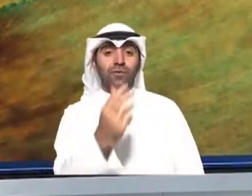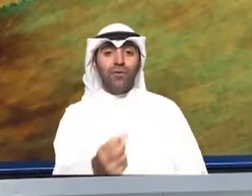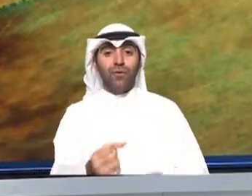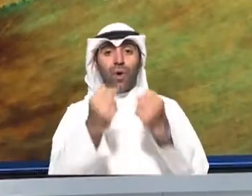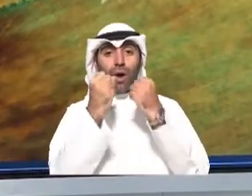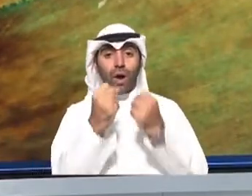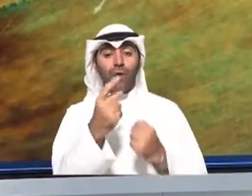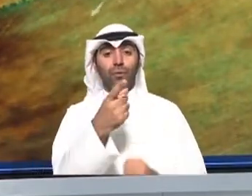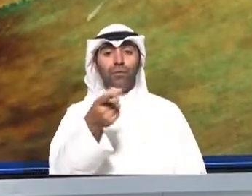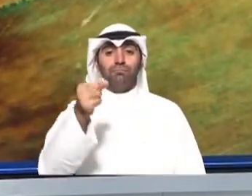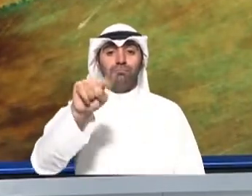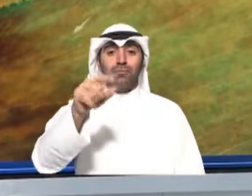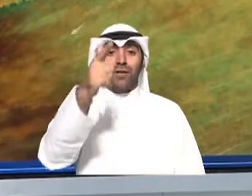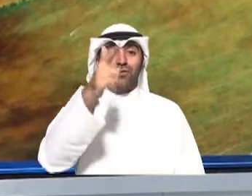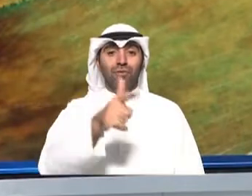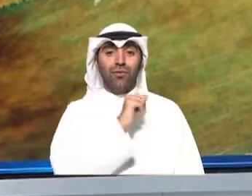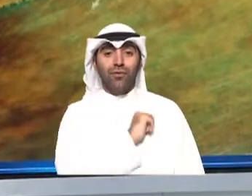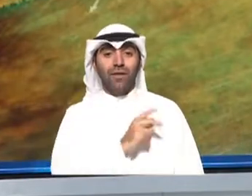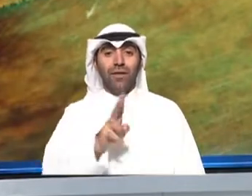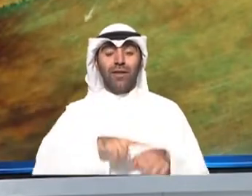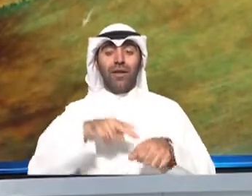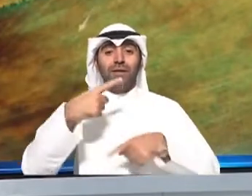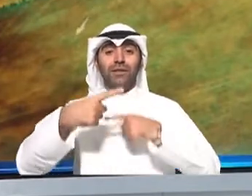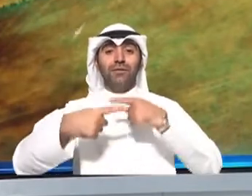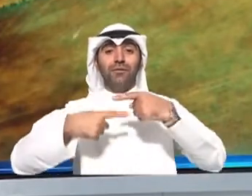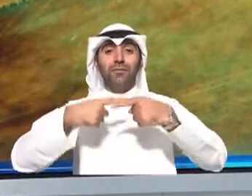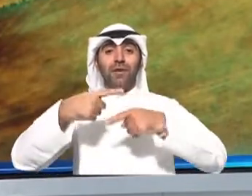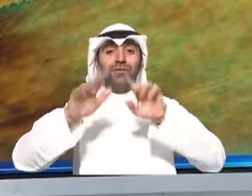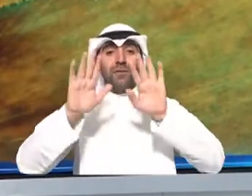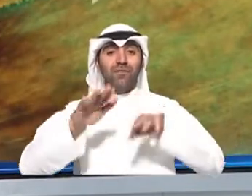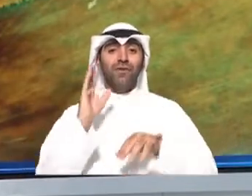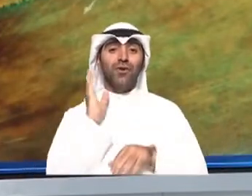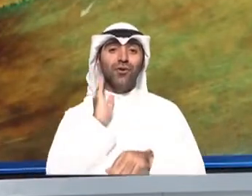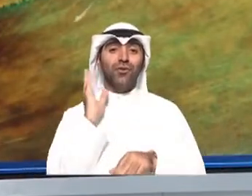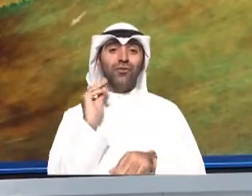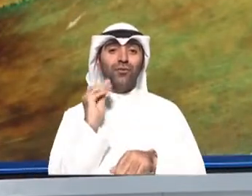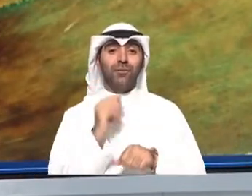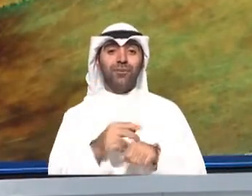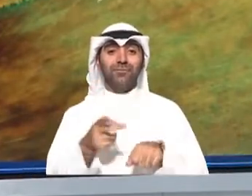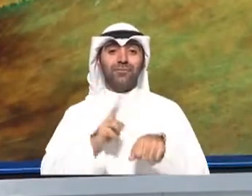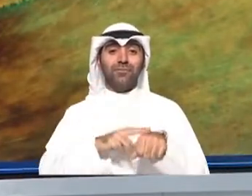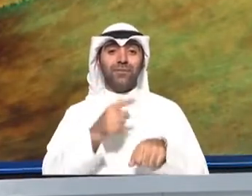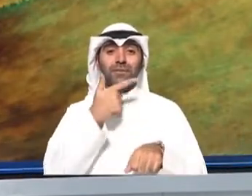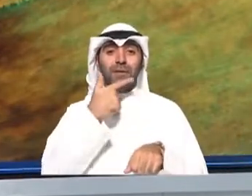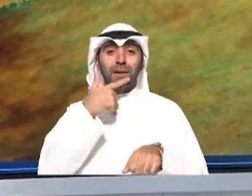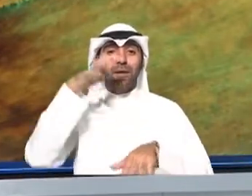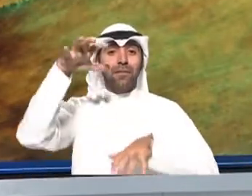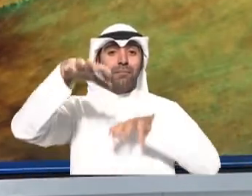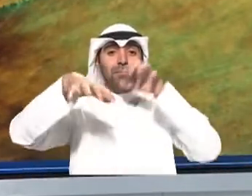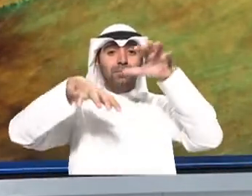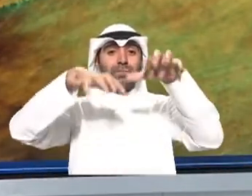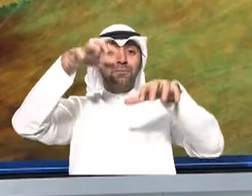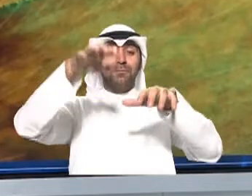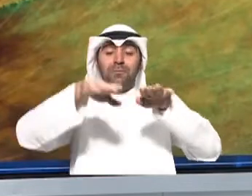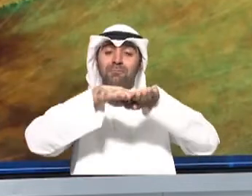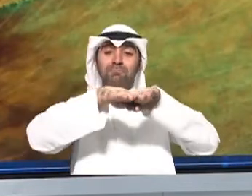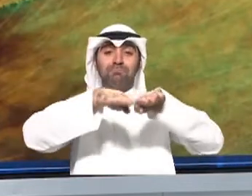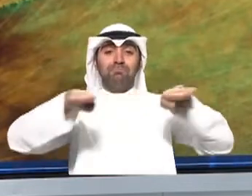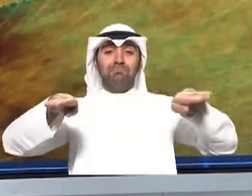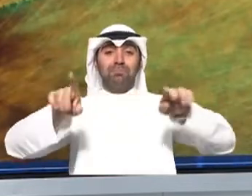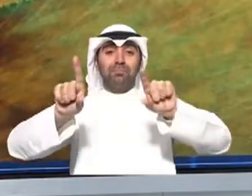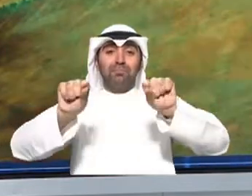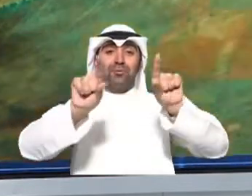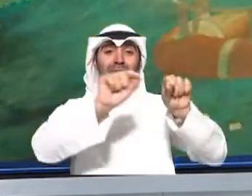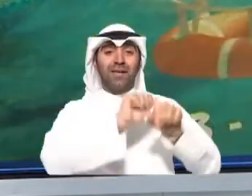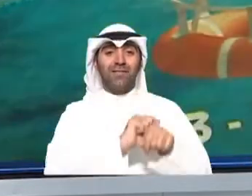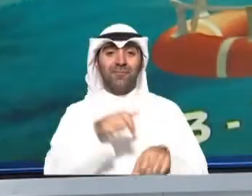من دولة الكويت. تستمر ويانا خلال الأيام القليلة القادمة، السماء صحو بشكل عام خلال الأيام القليلة القادمة.